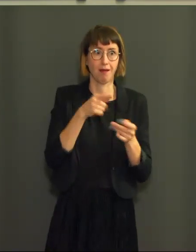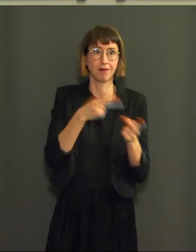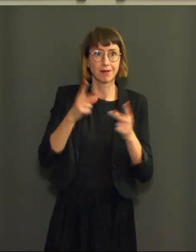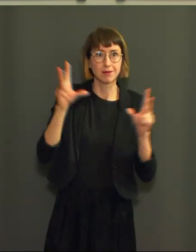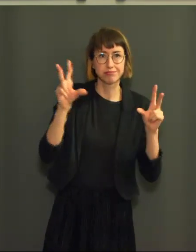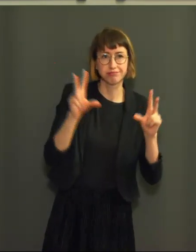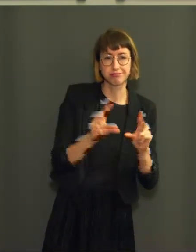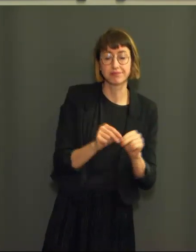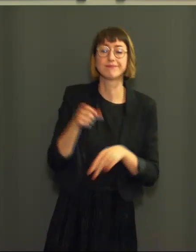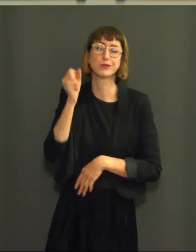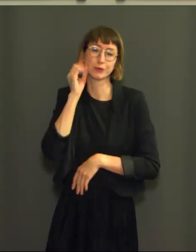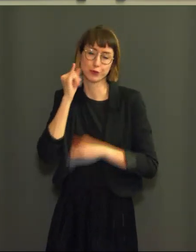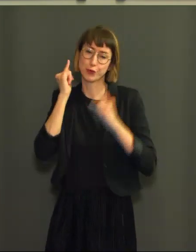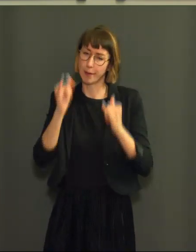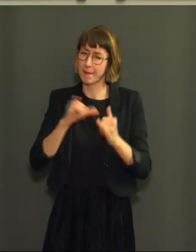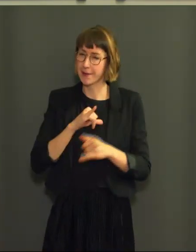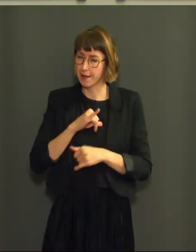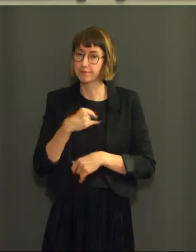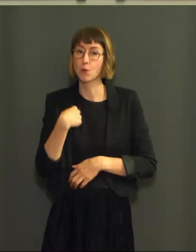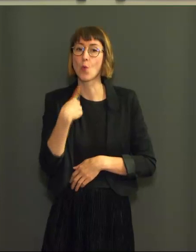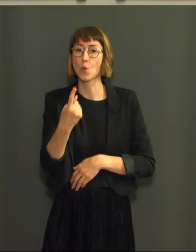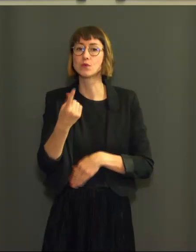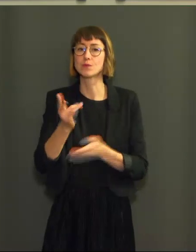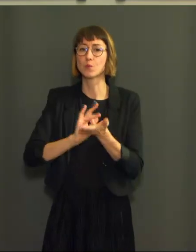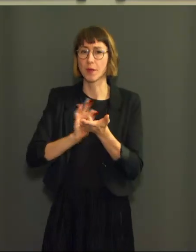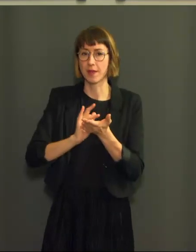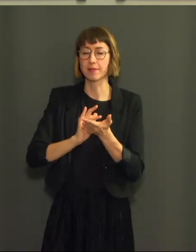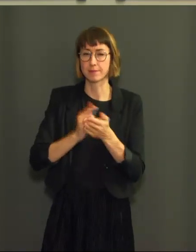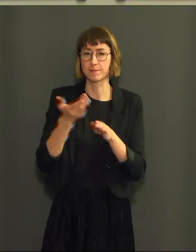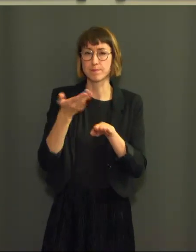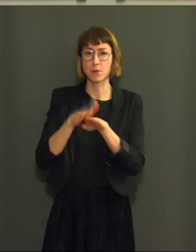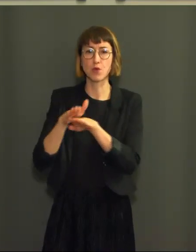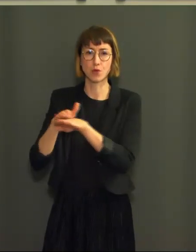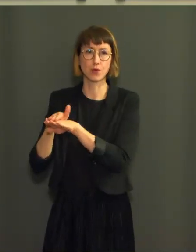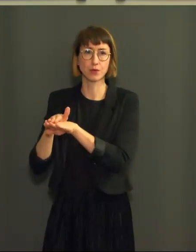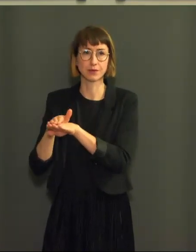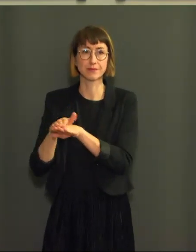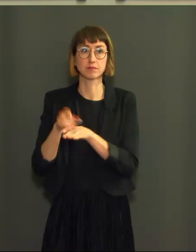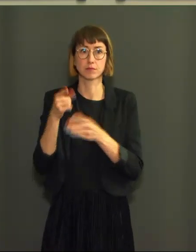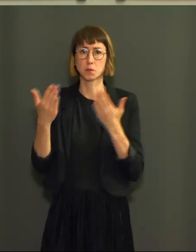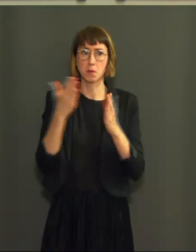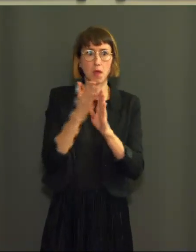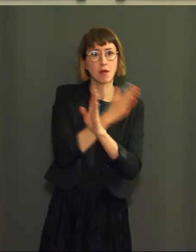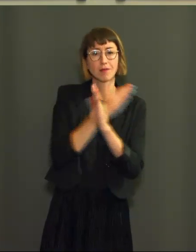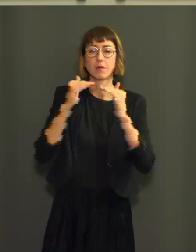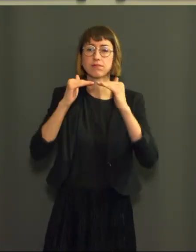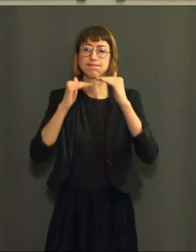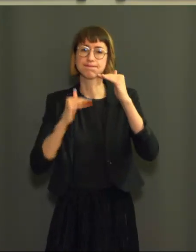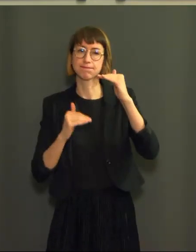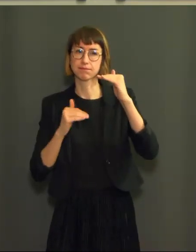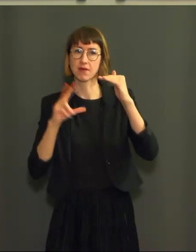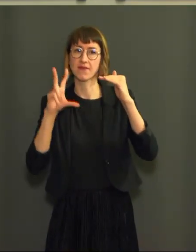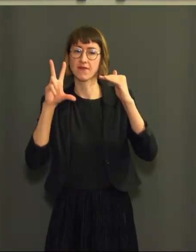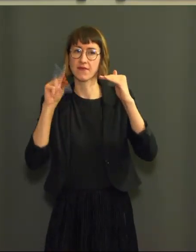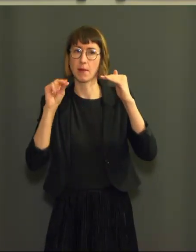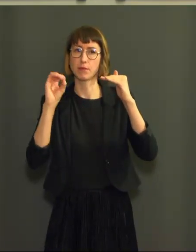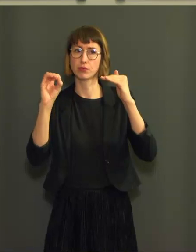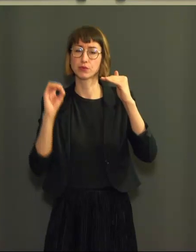décès en moyenne par jour durant la semaine écoulée, ce qui est là aussi une diminution de